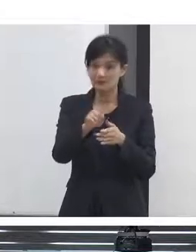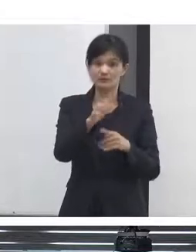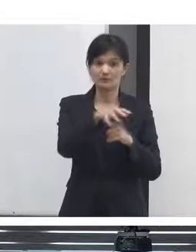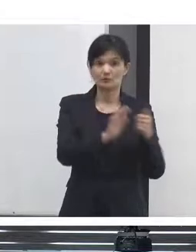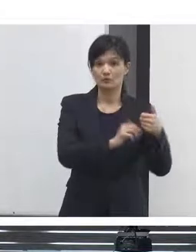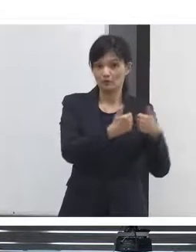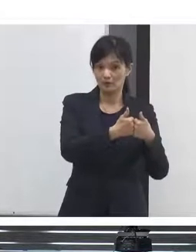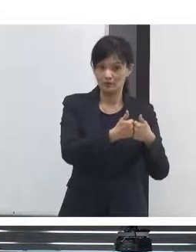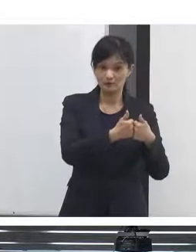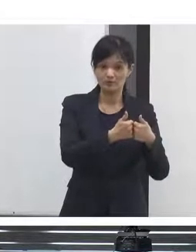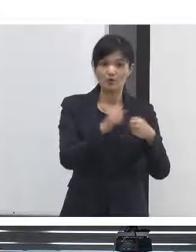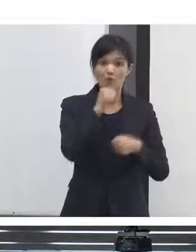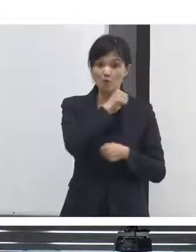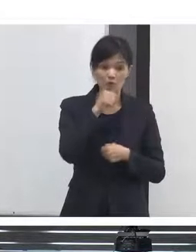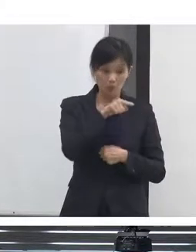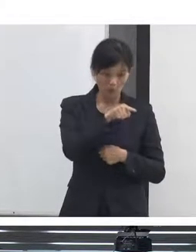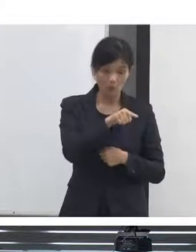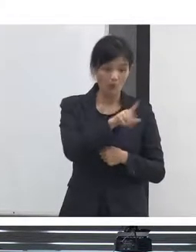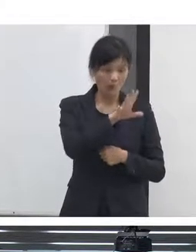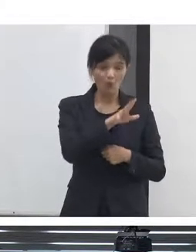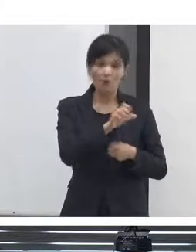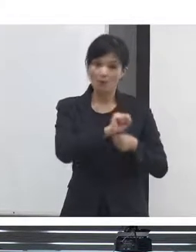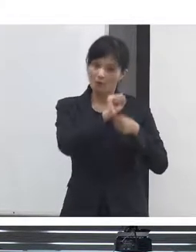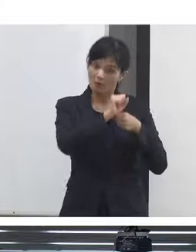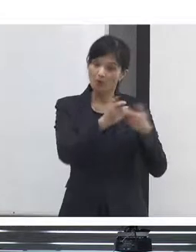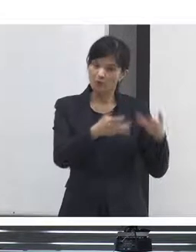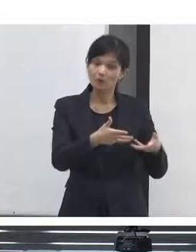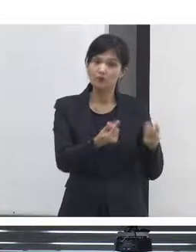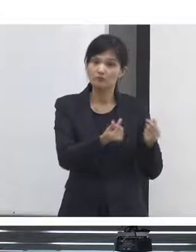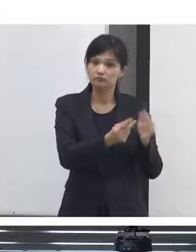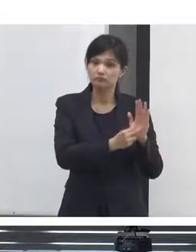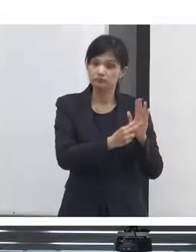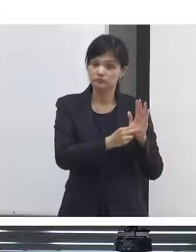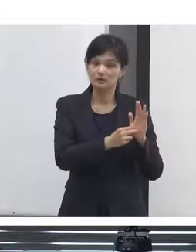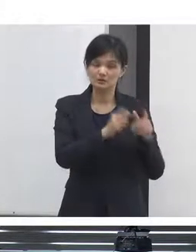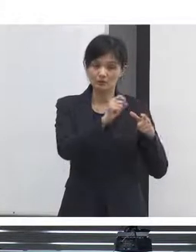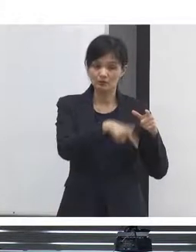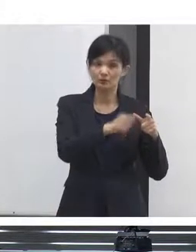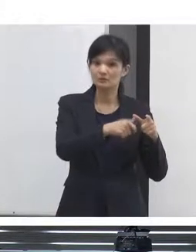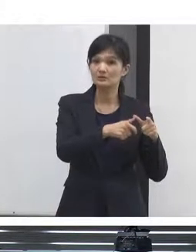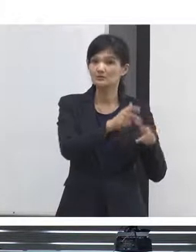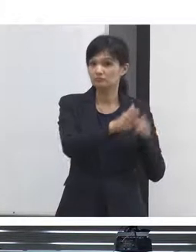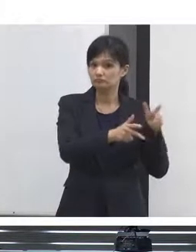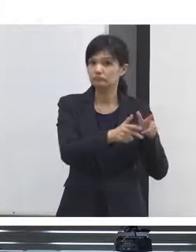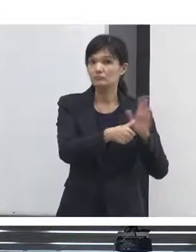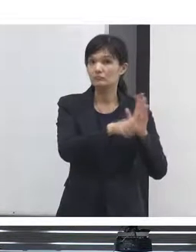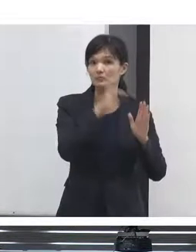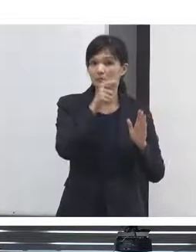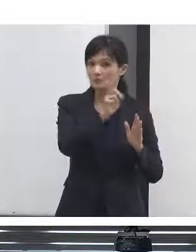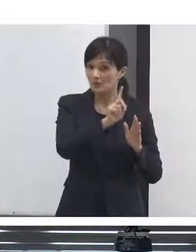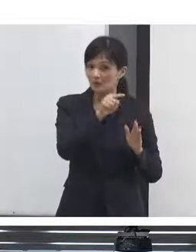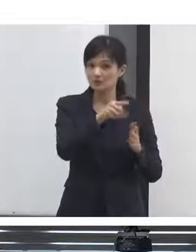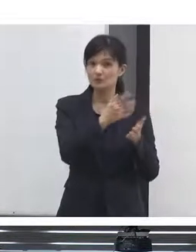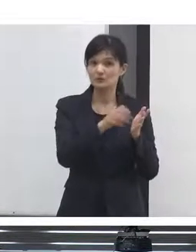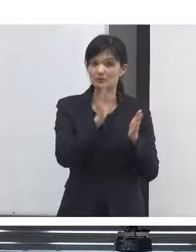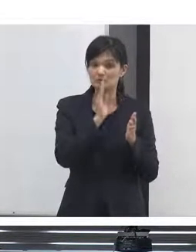面呢，事实上可以知道更多的资讯，就是说它是哪一个工厂所制作的，然后它的成分呢是什么样，它是属于哪一种性质的肥料，它的